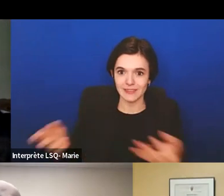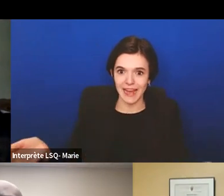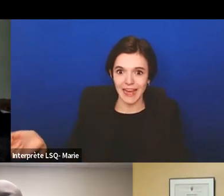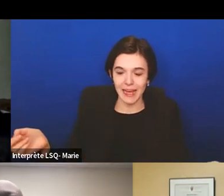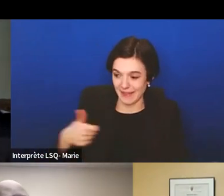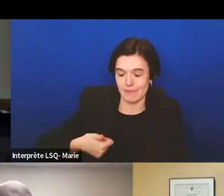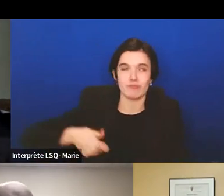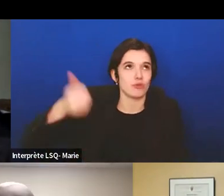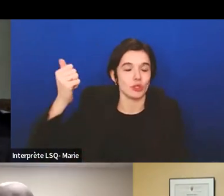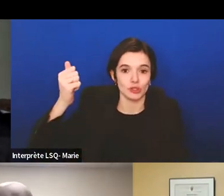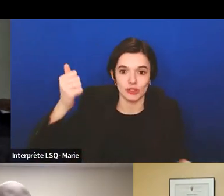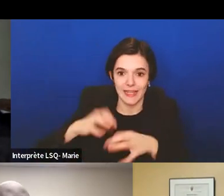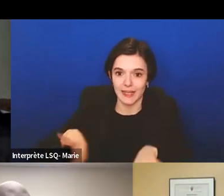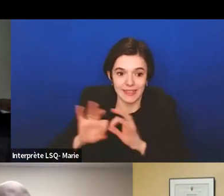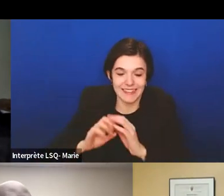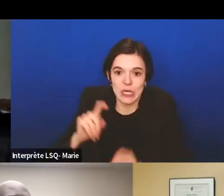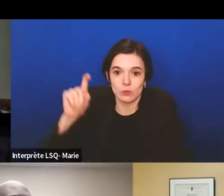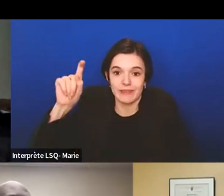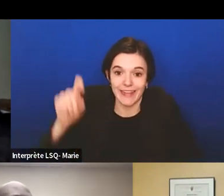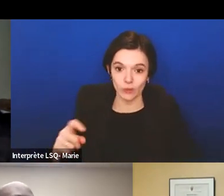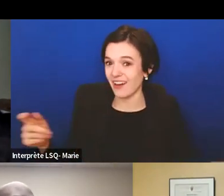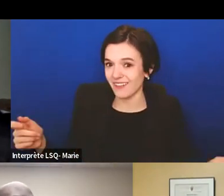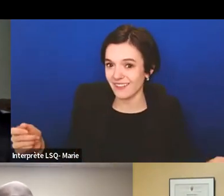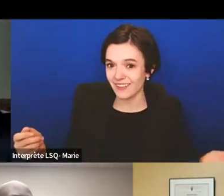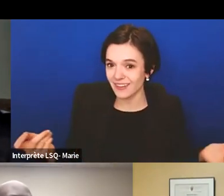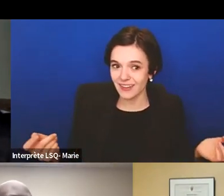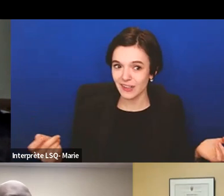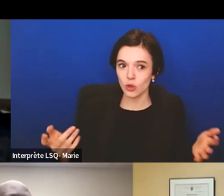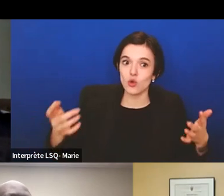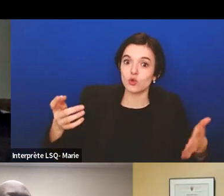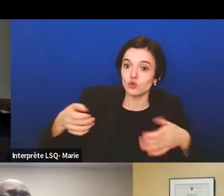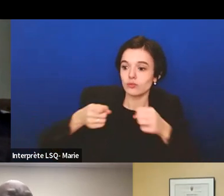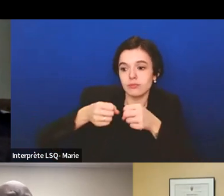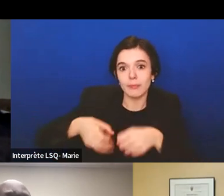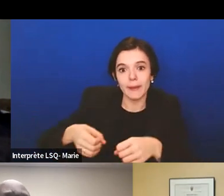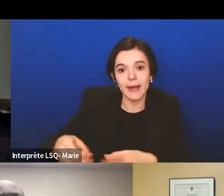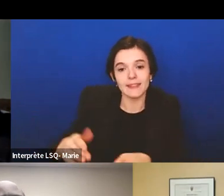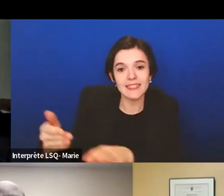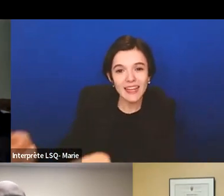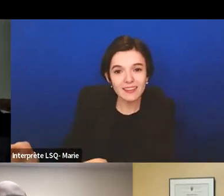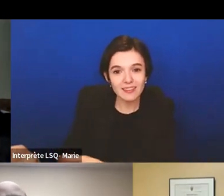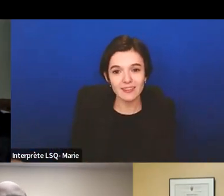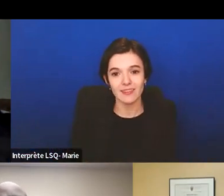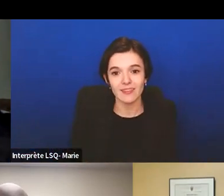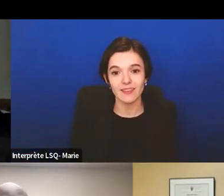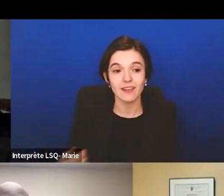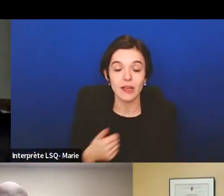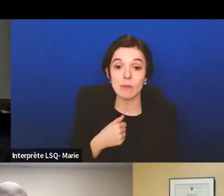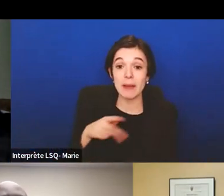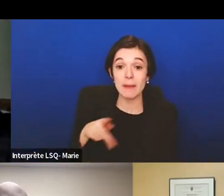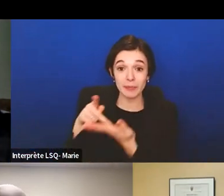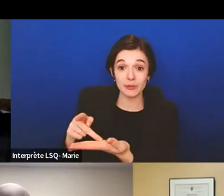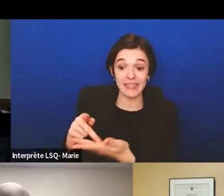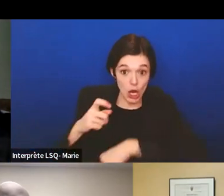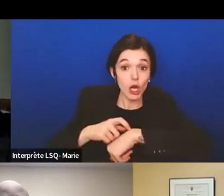plus qu'important, c'est obligatoire. Sinon, on va perdre beaucoup de personnes âgées. Parce qu'on n'a pas le temps en tant que préposé,